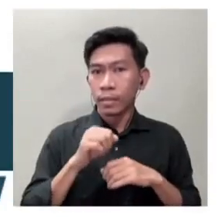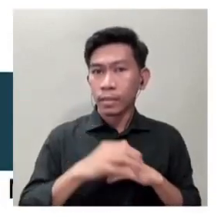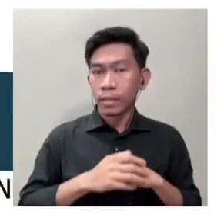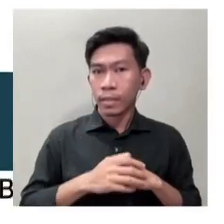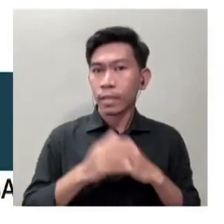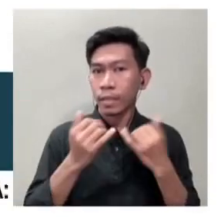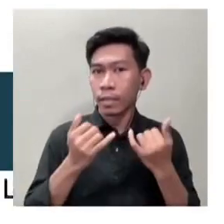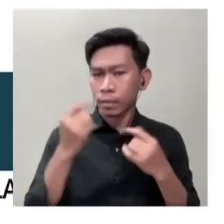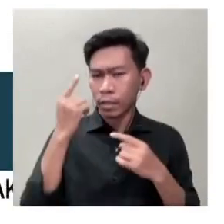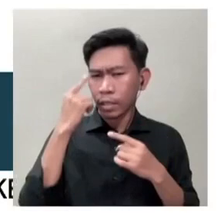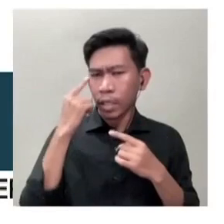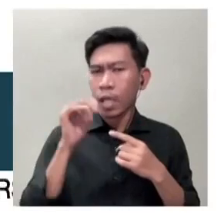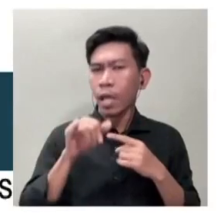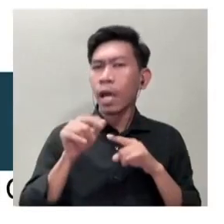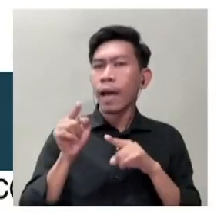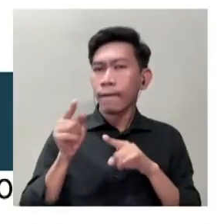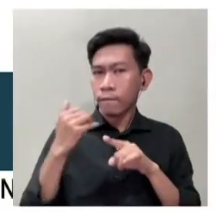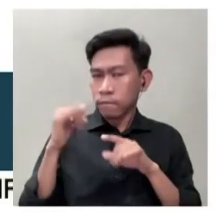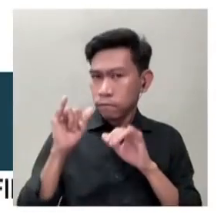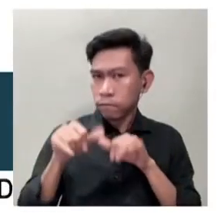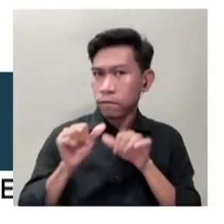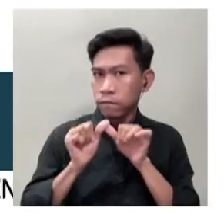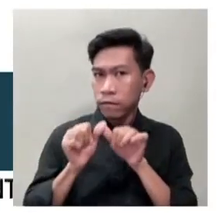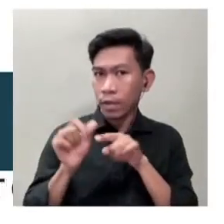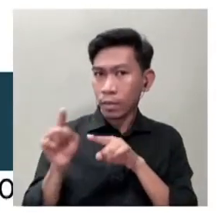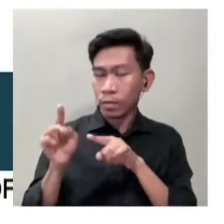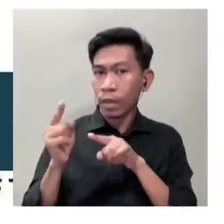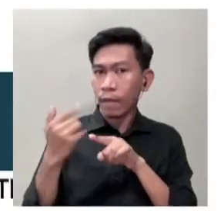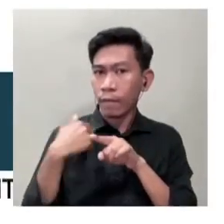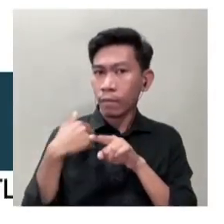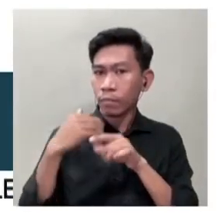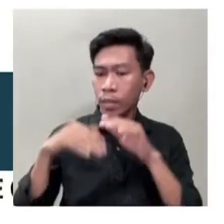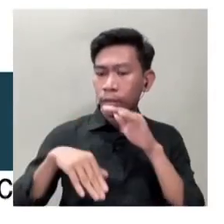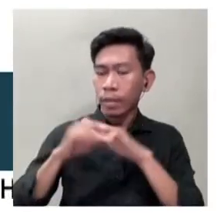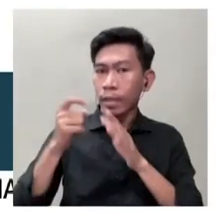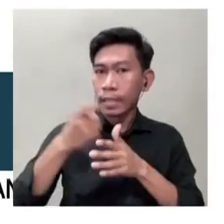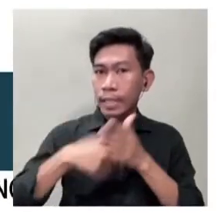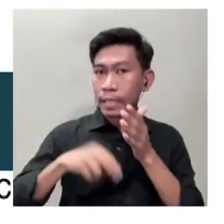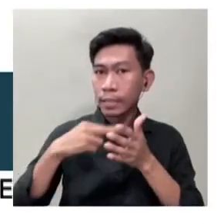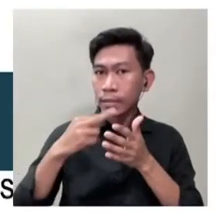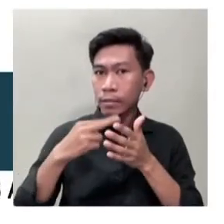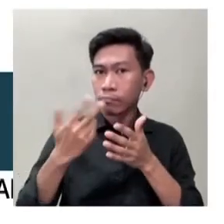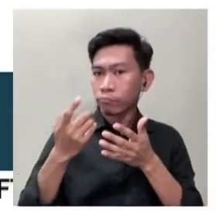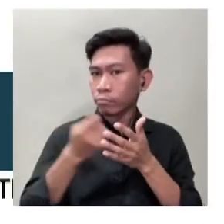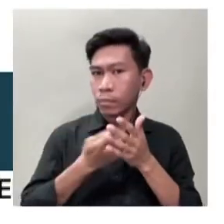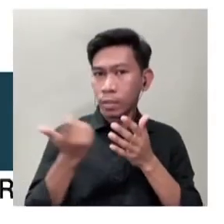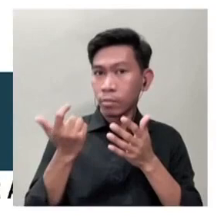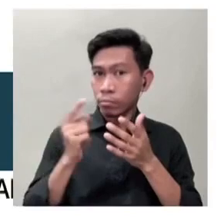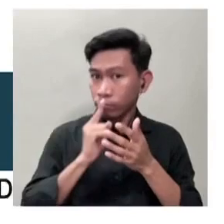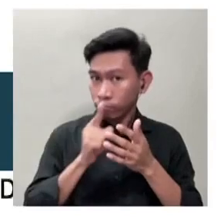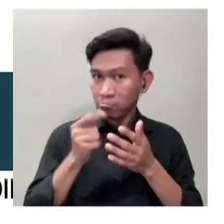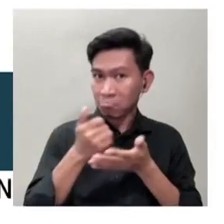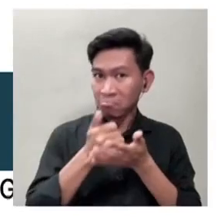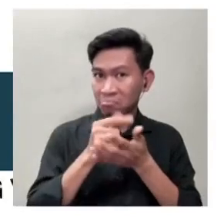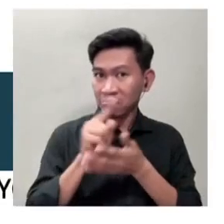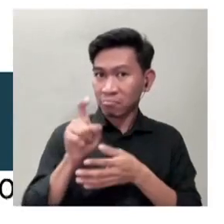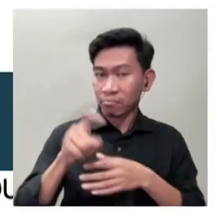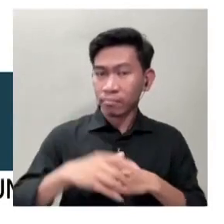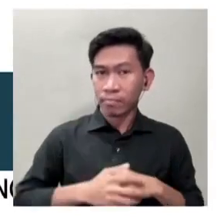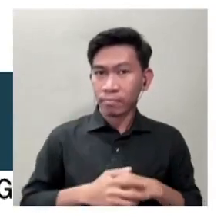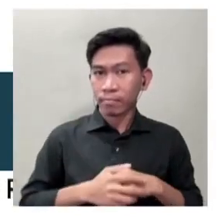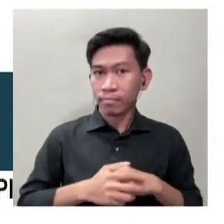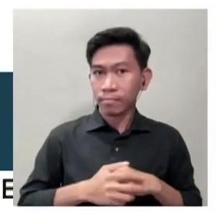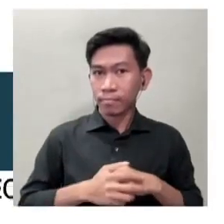because that stays, even with the price cap now being lifted, malaking tulong po ito? Tingin nyo, yung